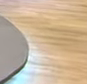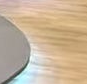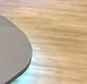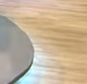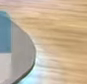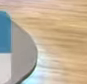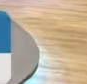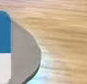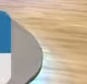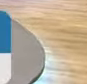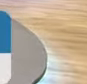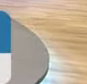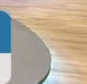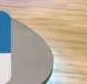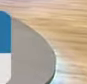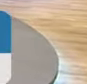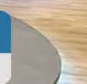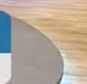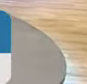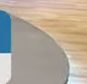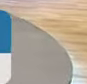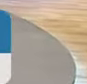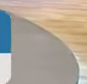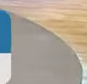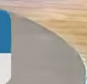으 으